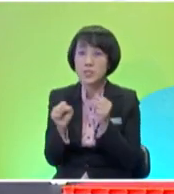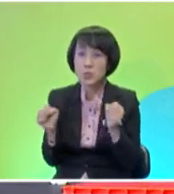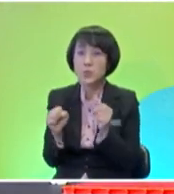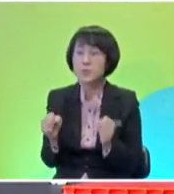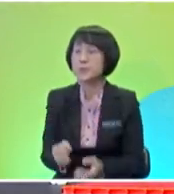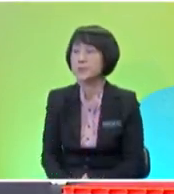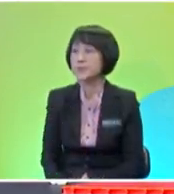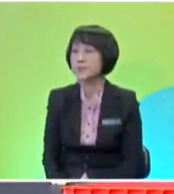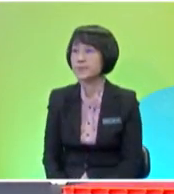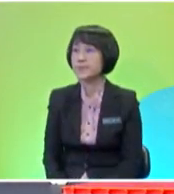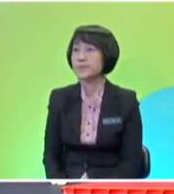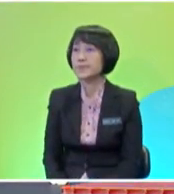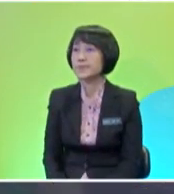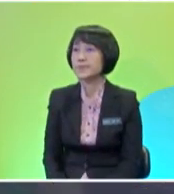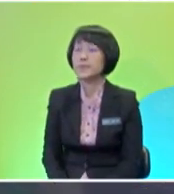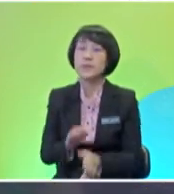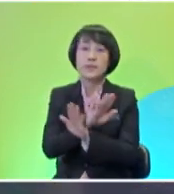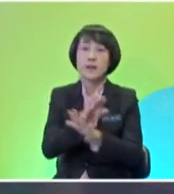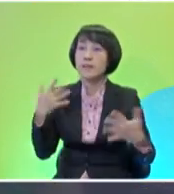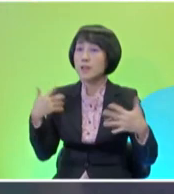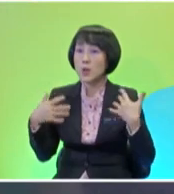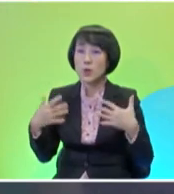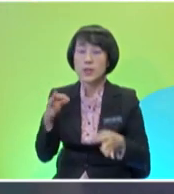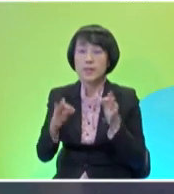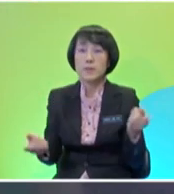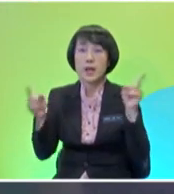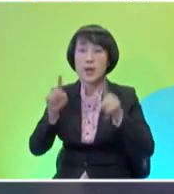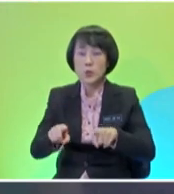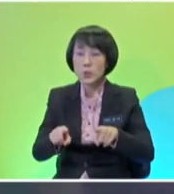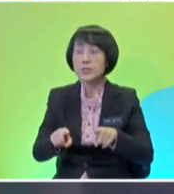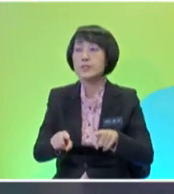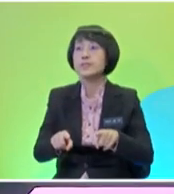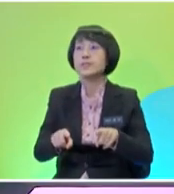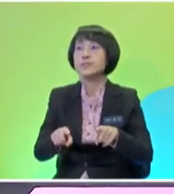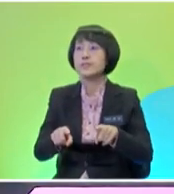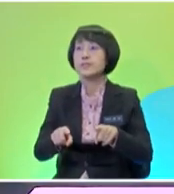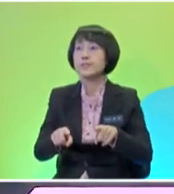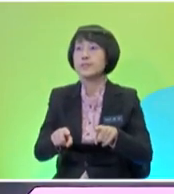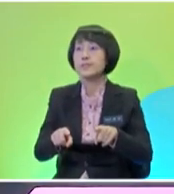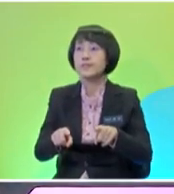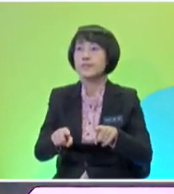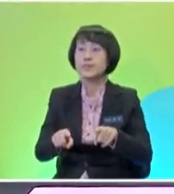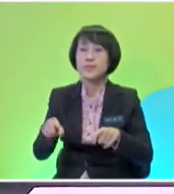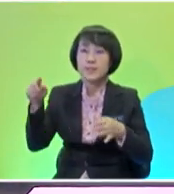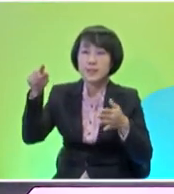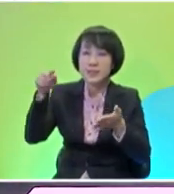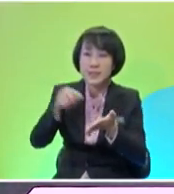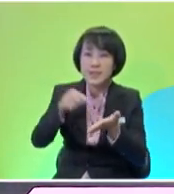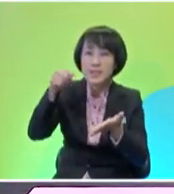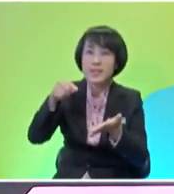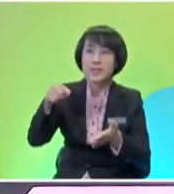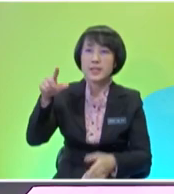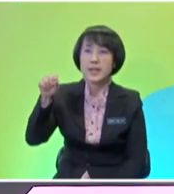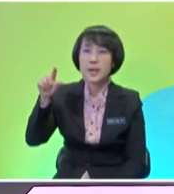Setuju. Jadi jangan takut sekiranya ada berlaku insiden seperti tadi yang Abang Irfan cakap. Kalau terkena gam yang sangat panas